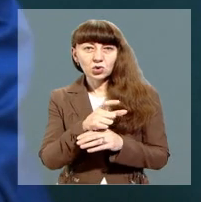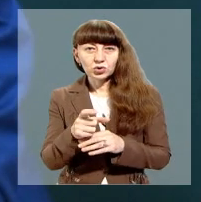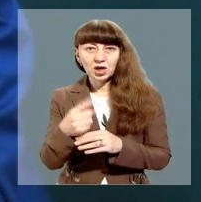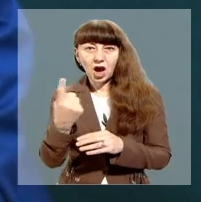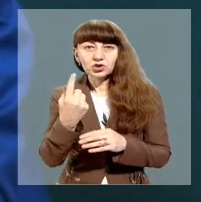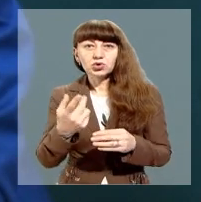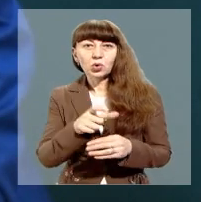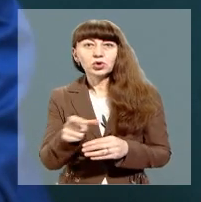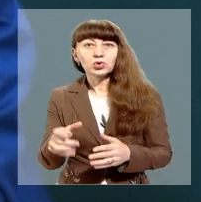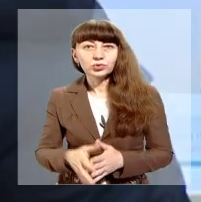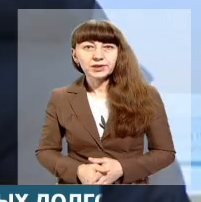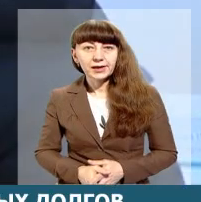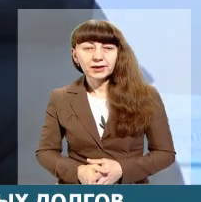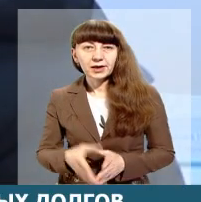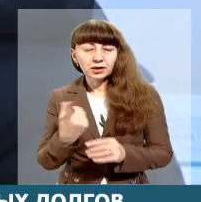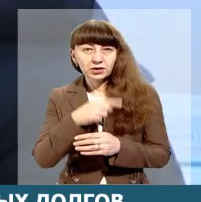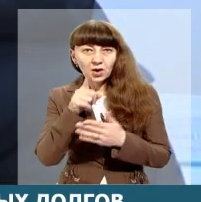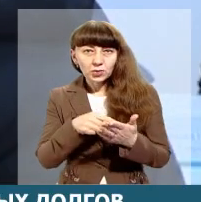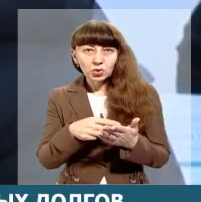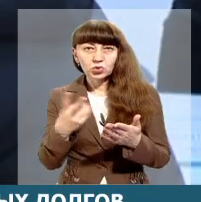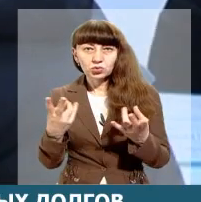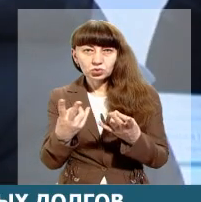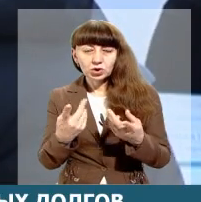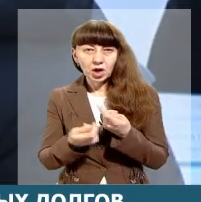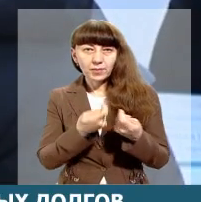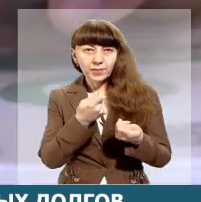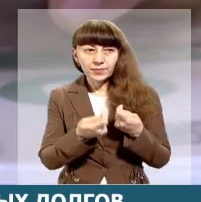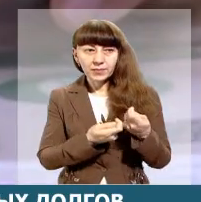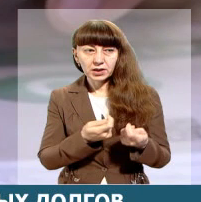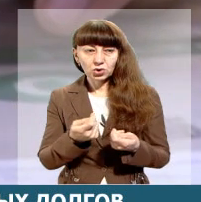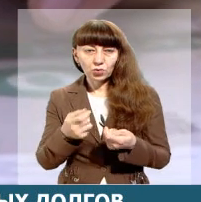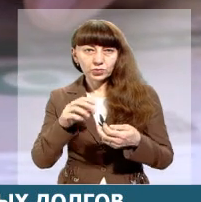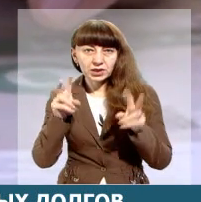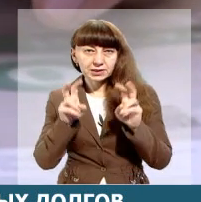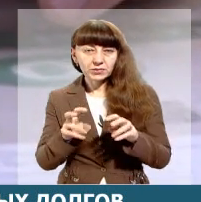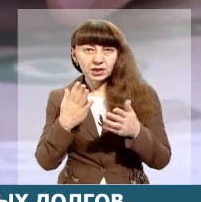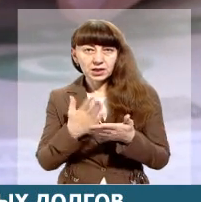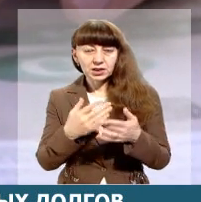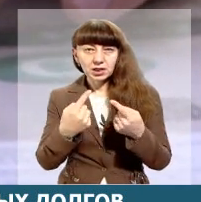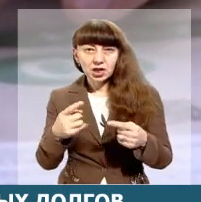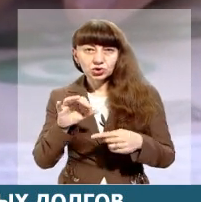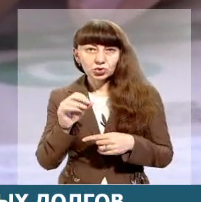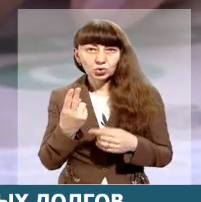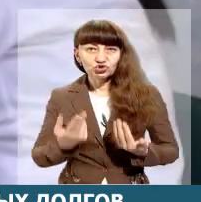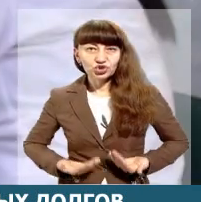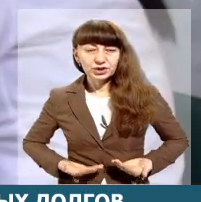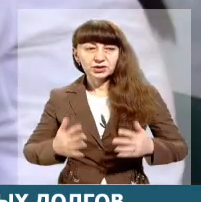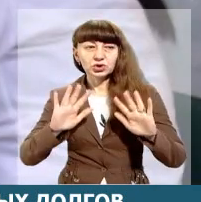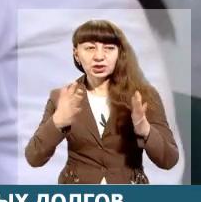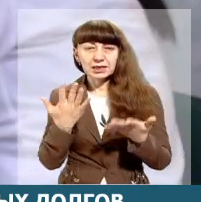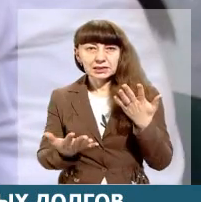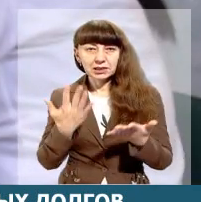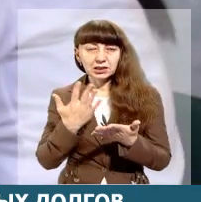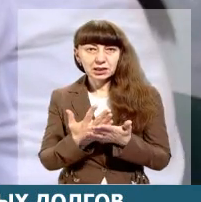одиноких людей. Этот вопрос нужно как-то более концептуально посмотреть. Есть разные социальные жизненные ситуации, поэтому если